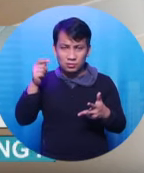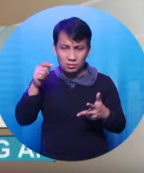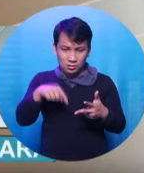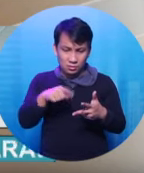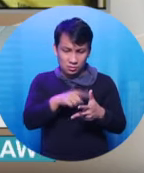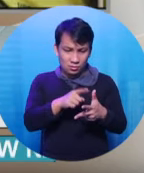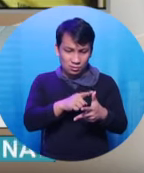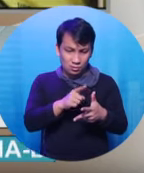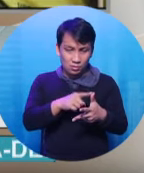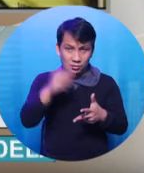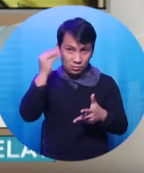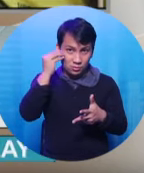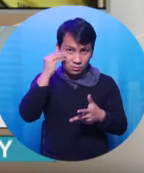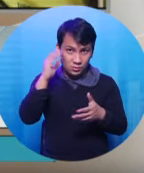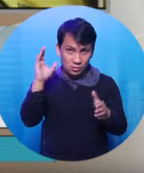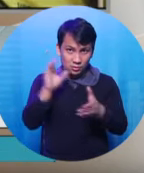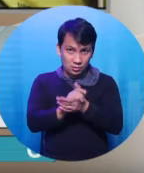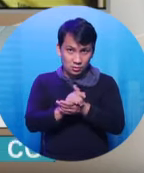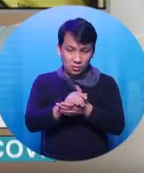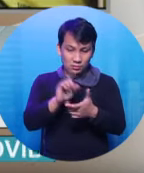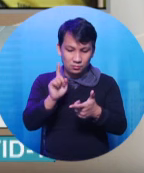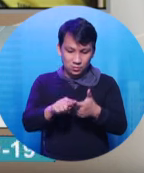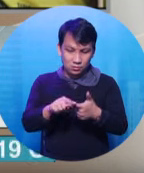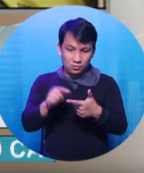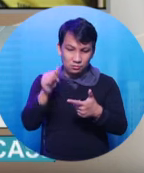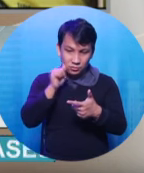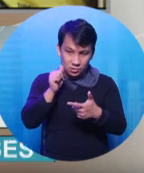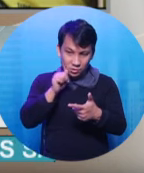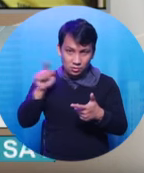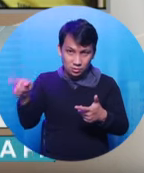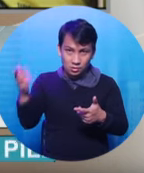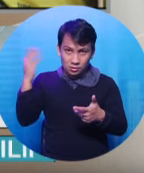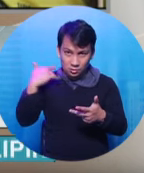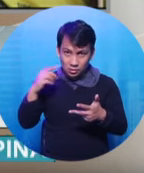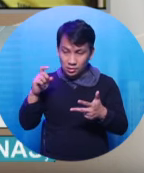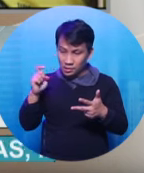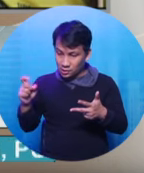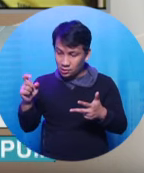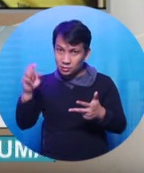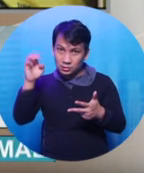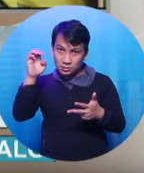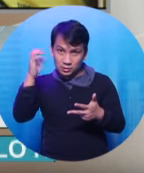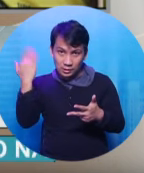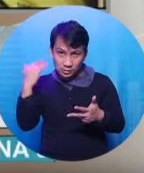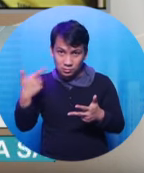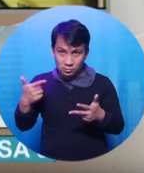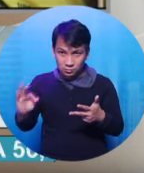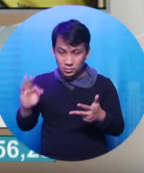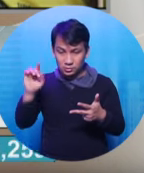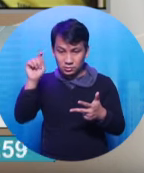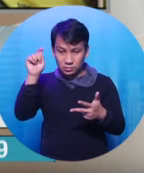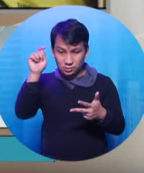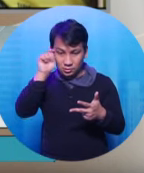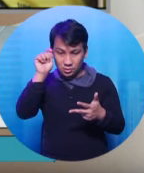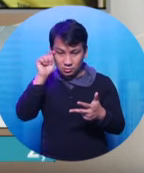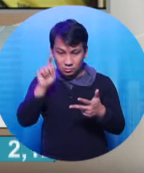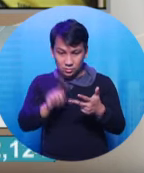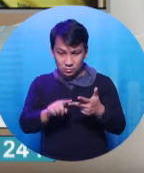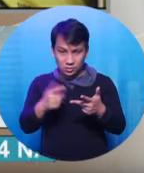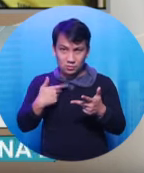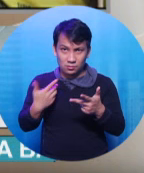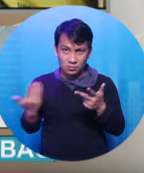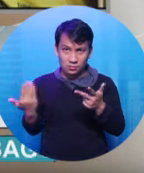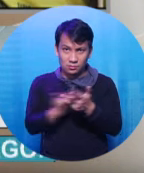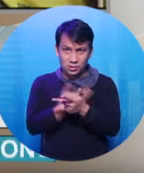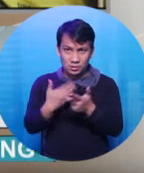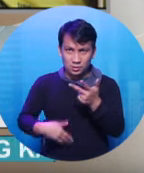kasal. So, bukod kay Mark, meron siyang Angelica na ex ni Tyrone. Tapos, meron pa talagang isa. So, ano pong reaksyon